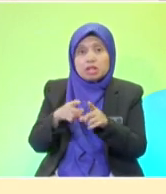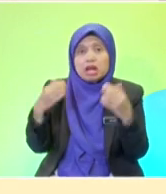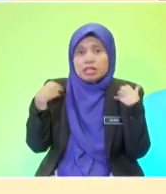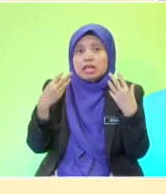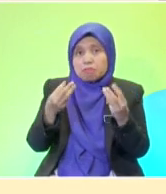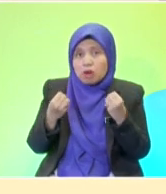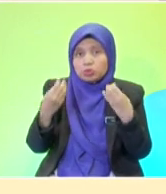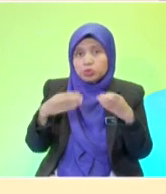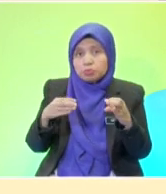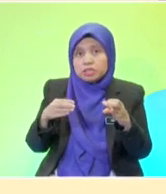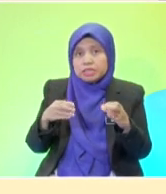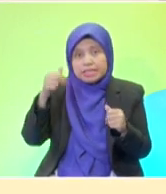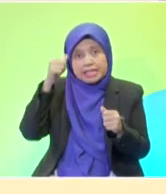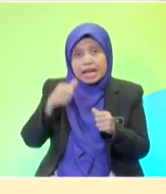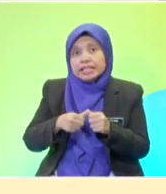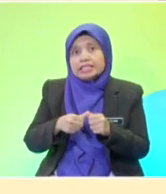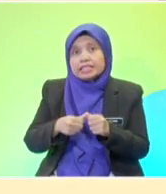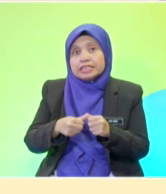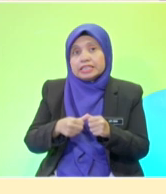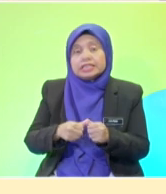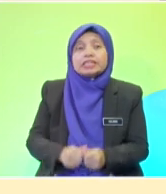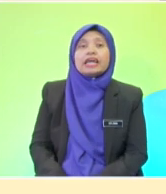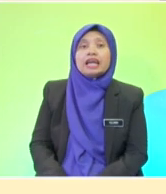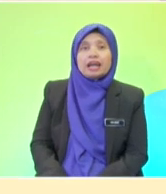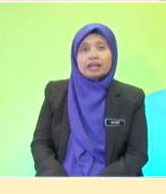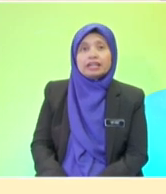yang ingat audio tadi ada Oh pantas